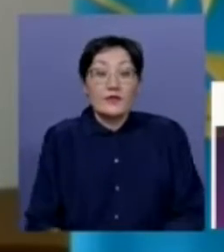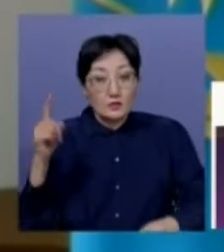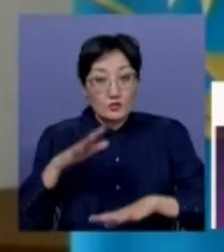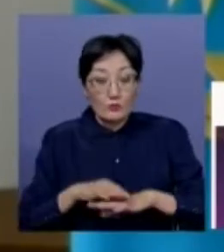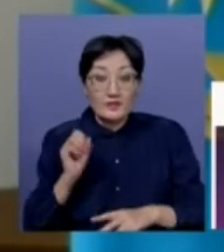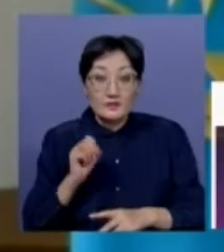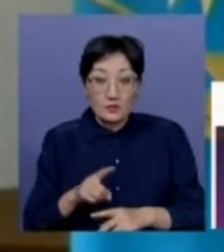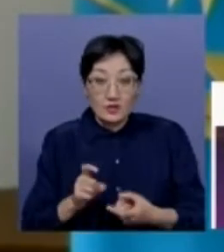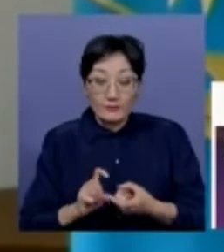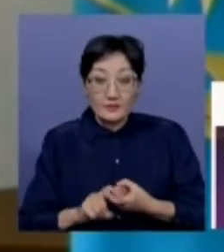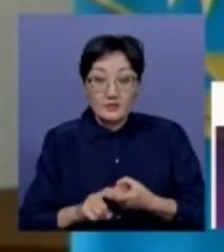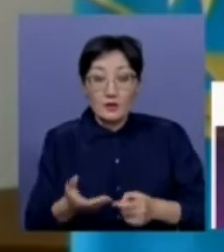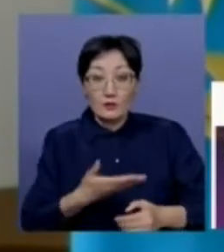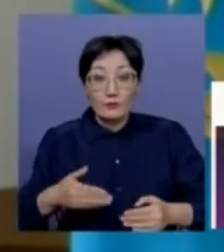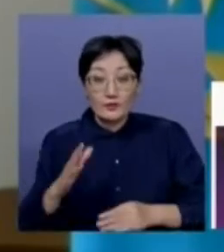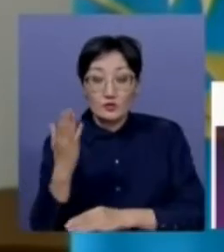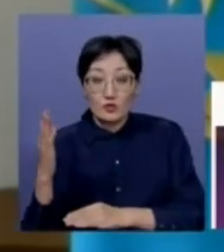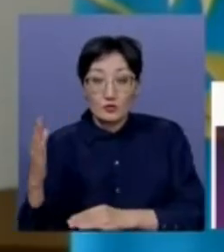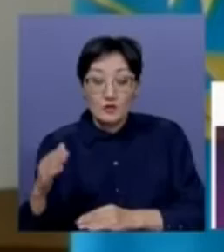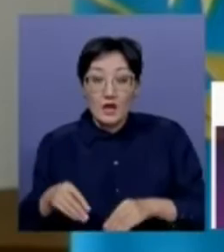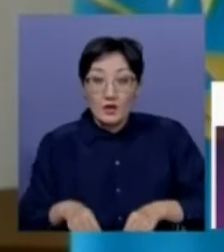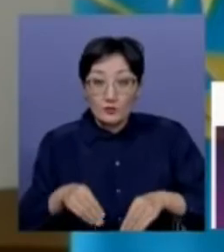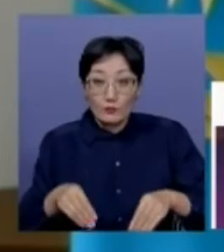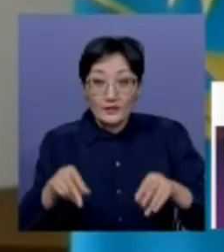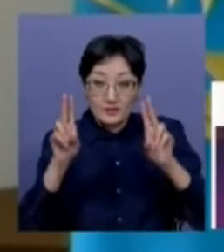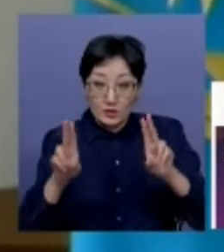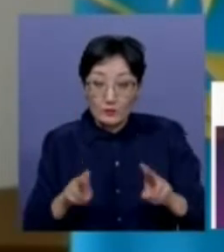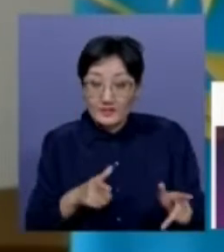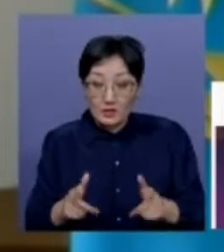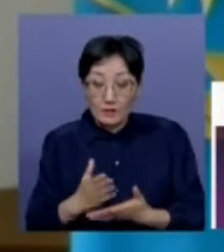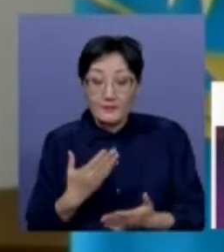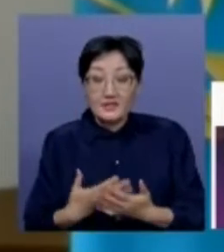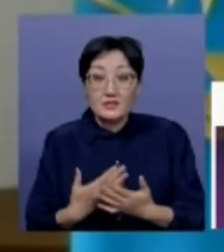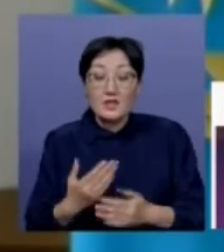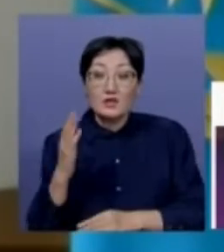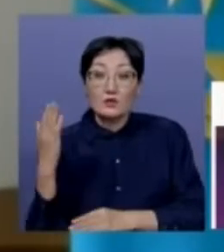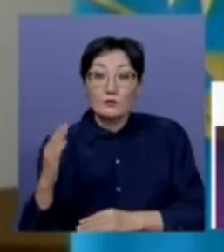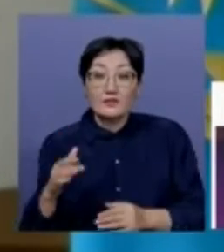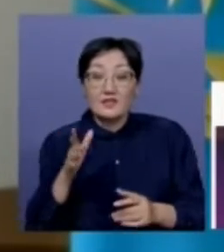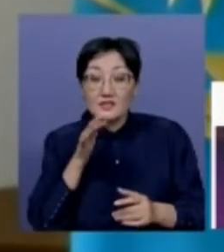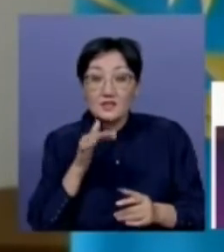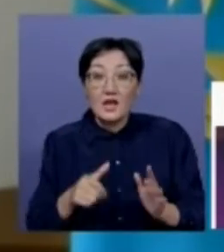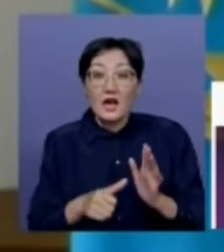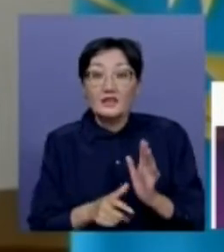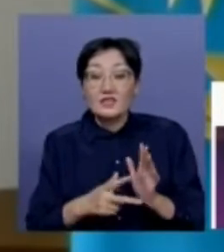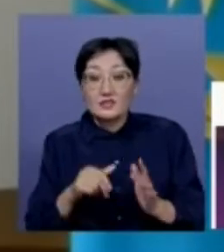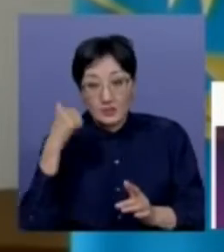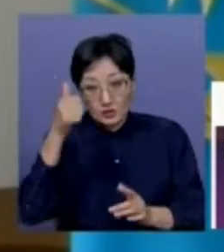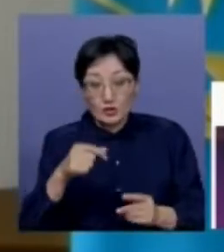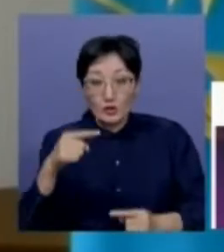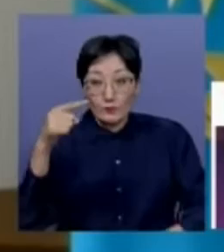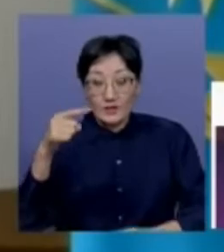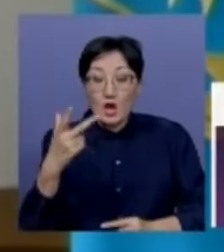Әкімнің тапсырмасы бойынша біз ағаш түптерін отырғызу талаптарын әзірледік. Мәселен, талдың жасы 6-8 жыл және диаметрі